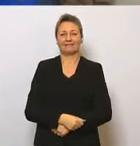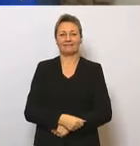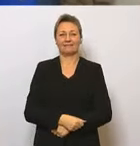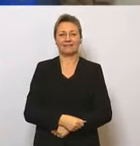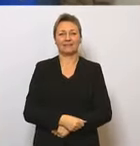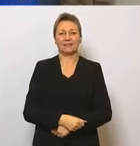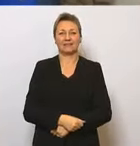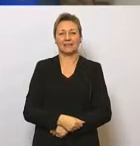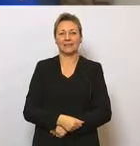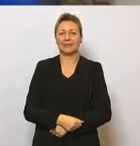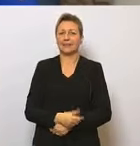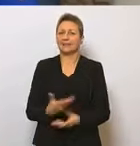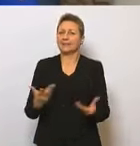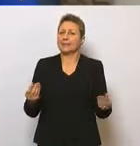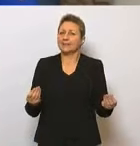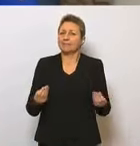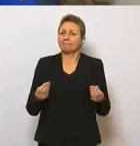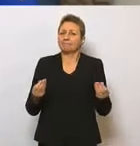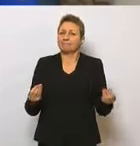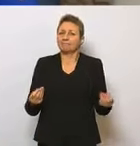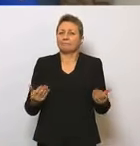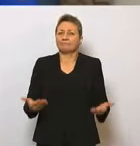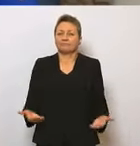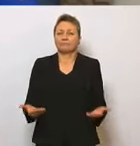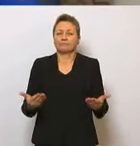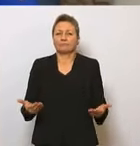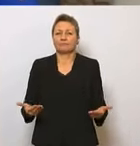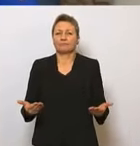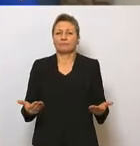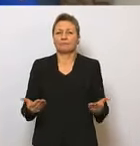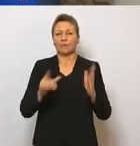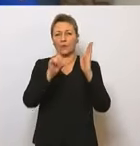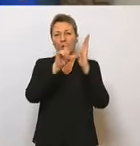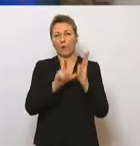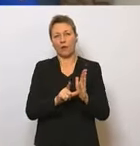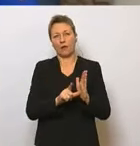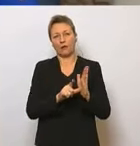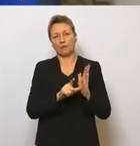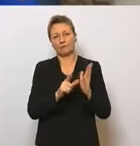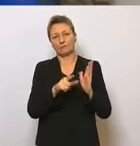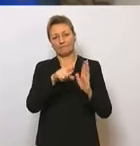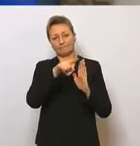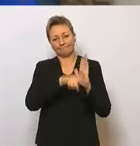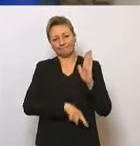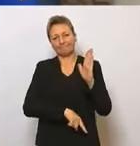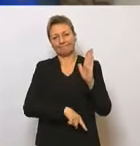Mais la chose est la suivante. Mettre en place ces lois en matière de concurrence